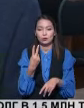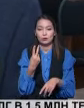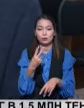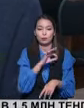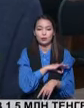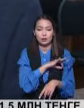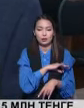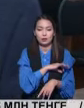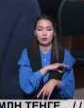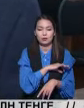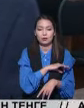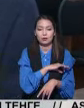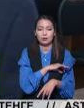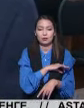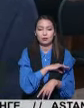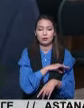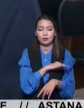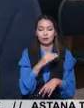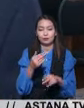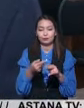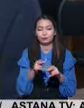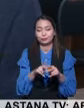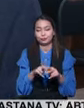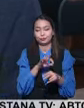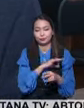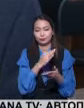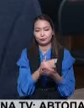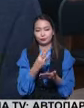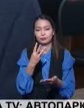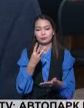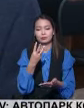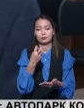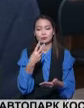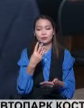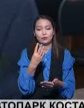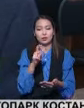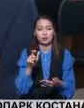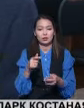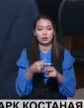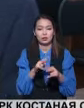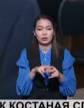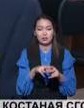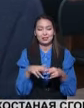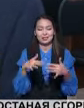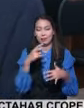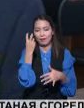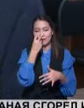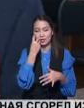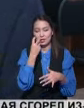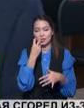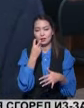пользуются креслами, колясками, 324 человека – это слабовидящие,